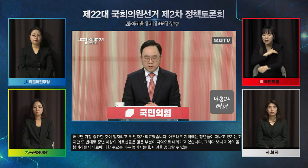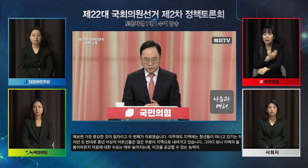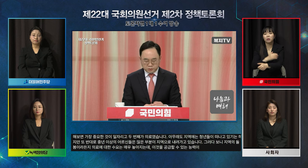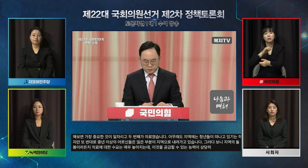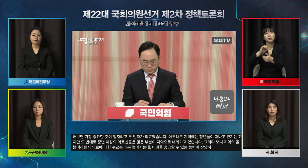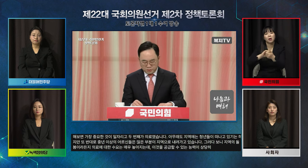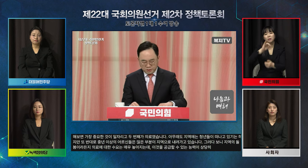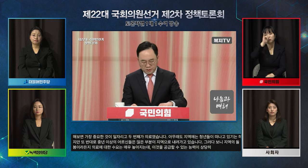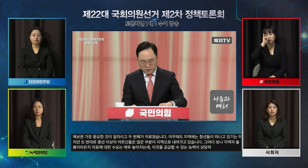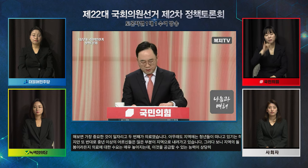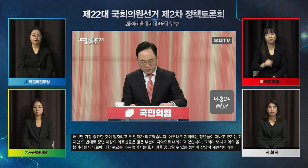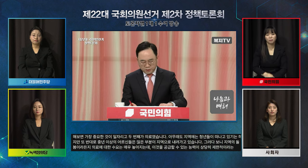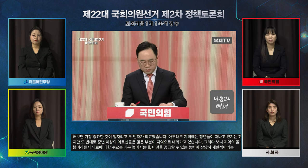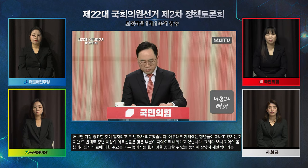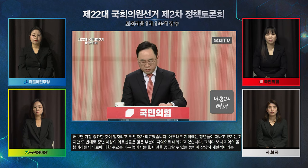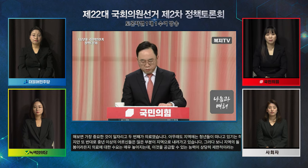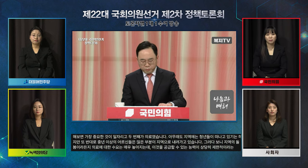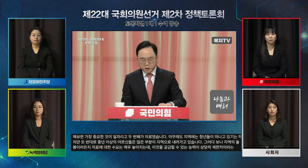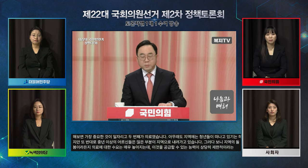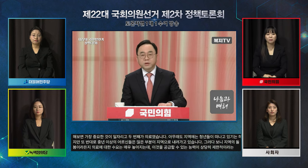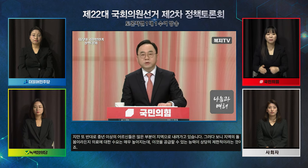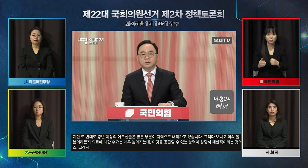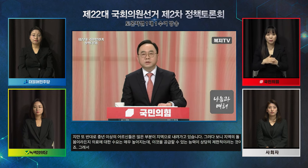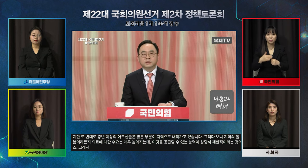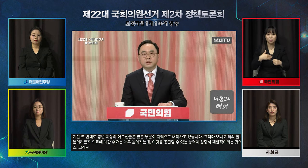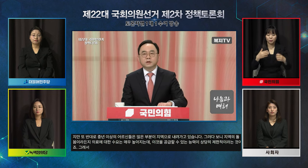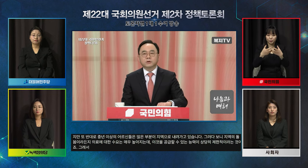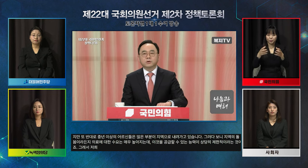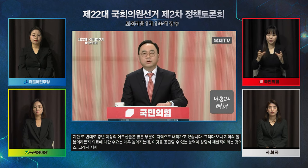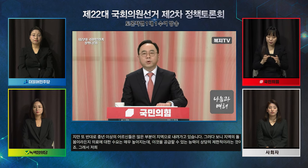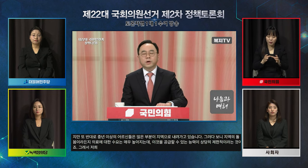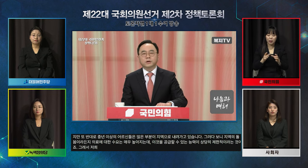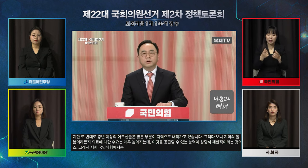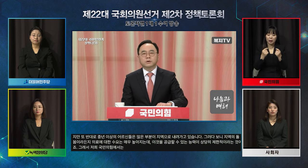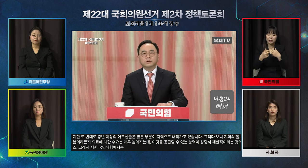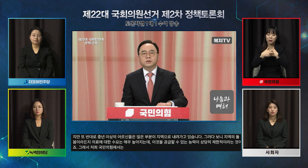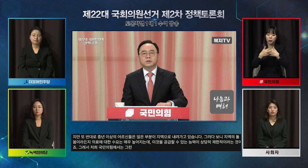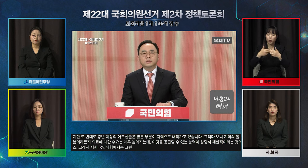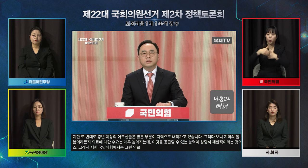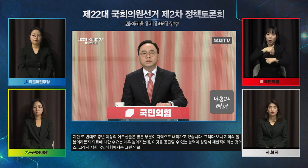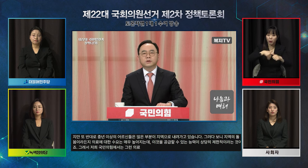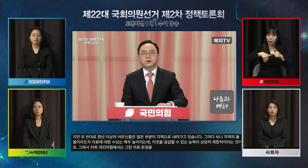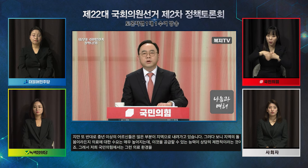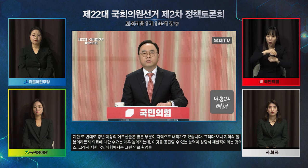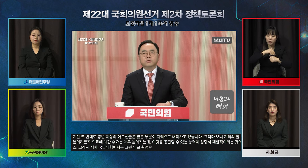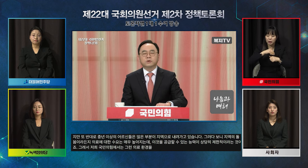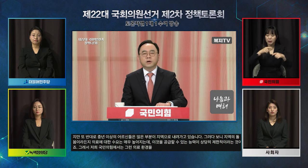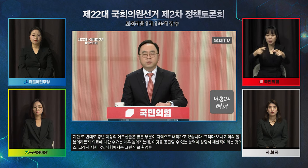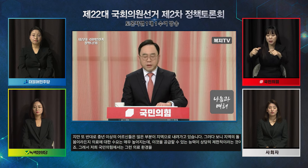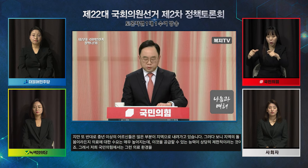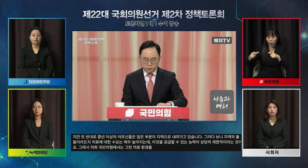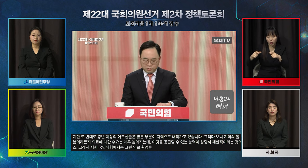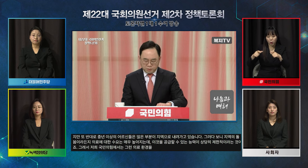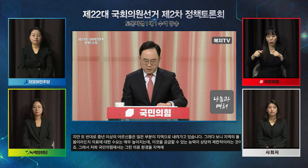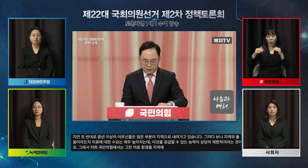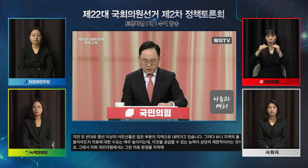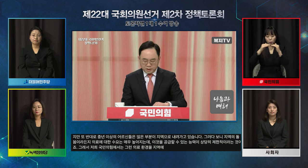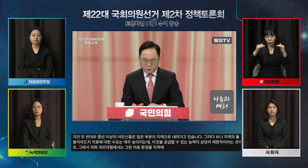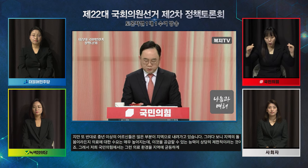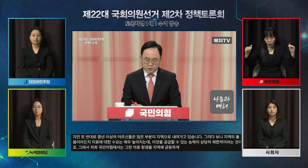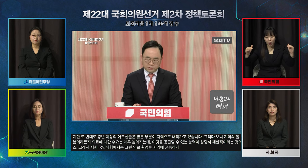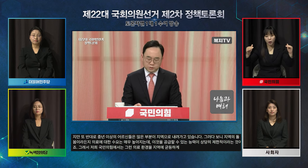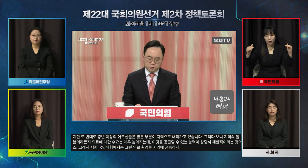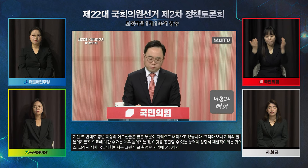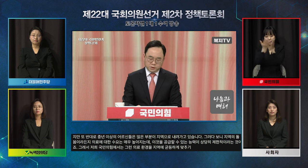제한적이라는 것이죠. 그래서 저희 국민의힘에서는 그런 의료 환경을 지역에 균등하게 맞추기 위한